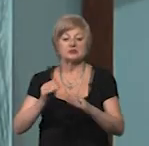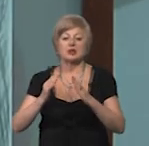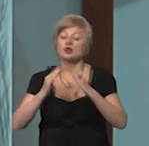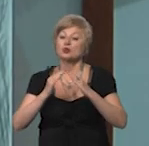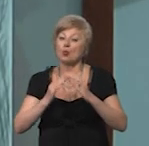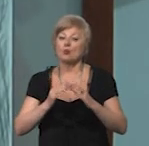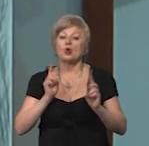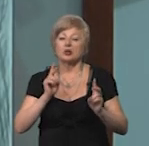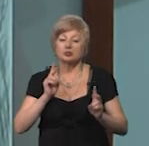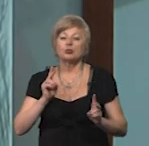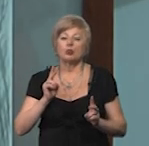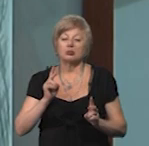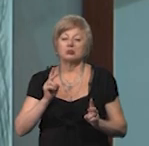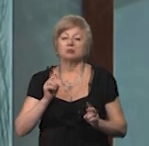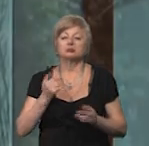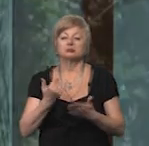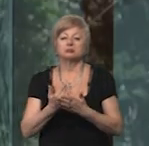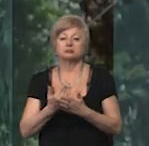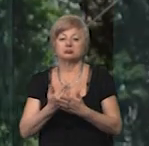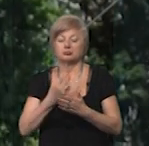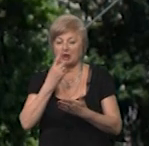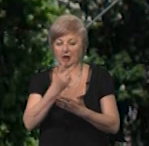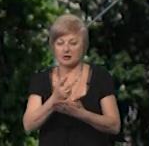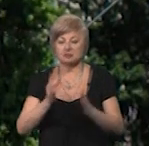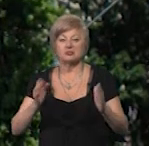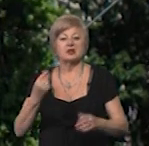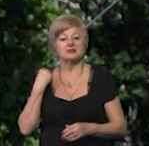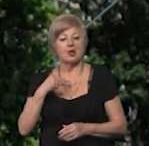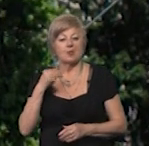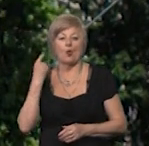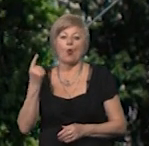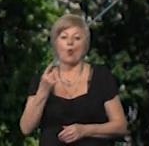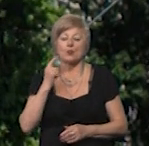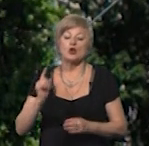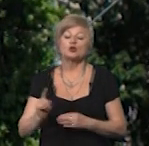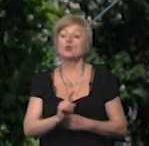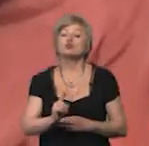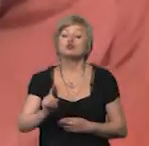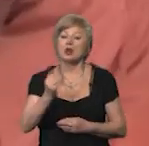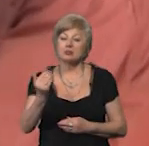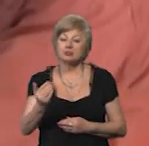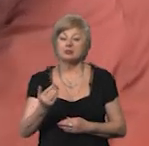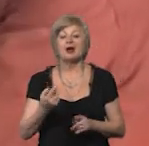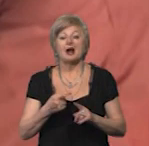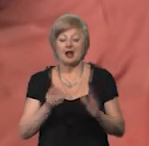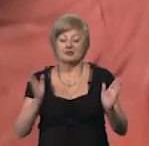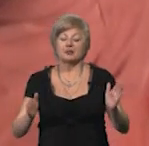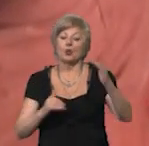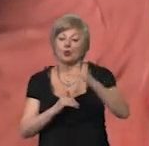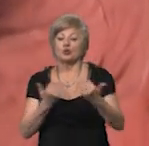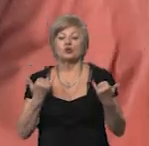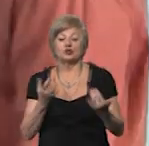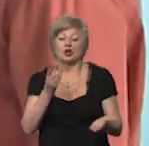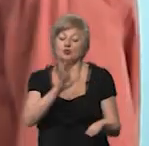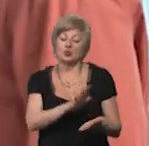споруді, в якій наразі експонуються його картини – Запорізькому обласному краєзнавчому музею. Ця картина відтепер